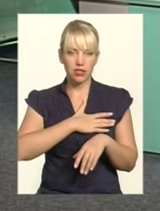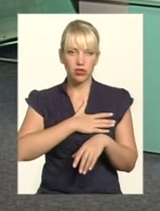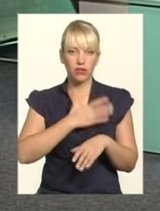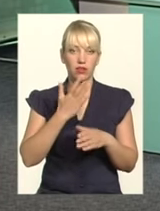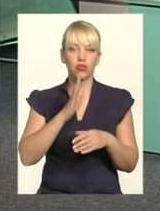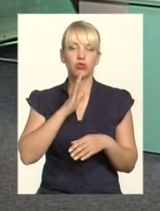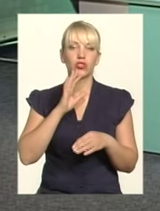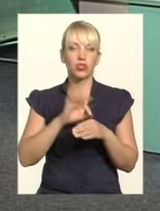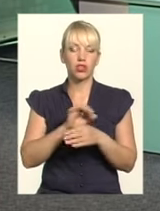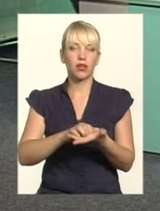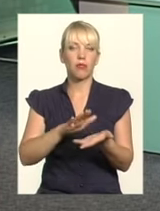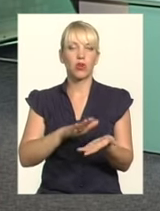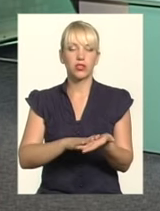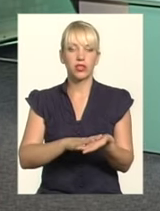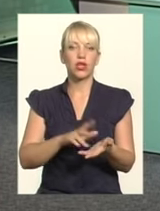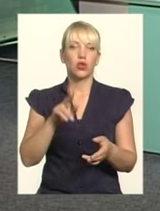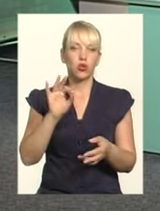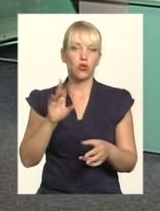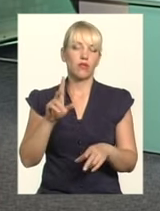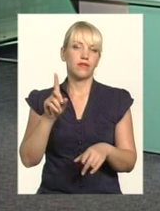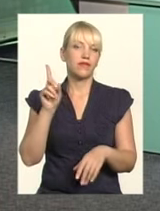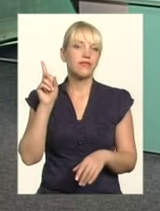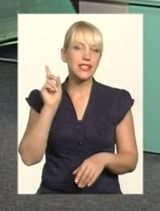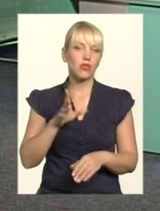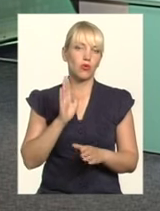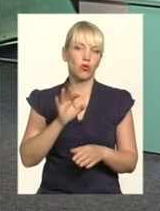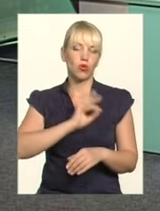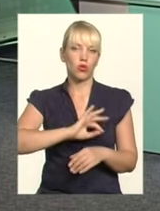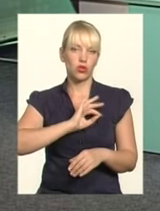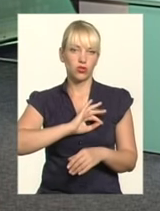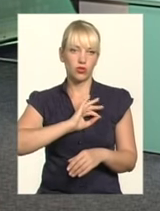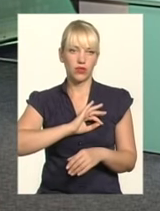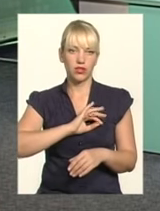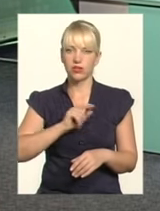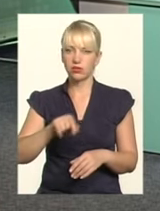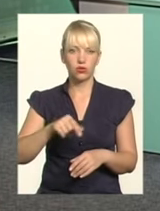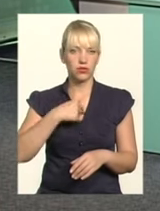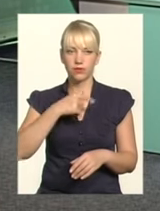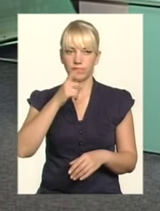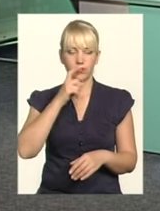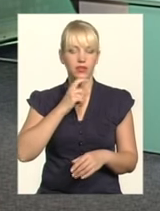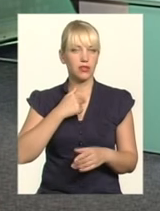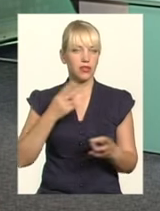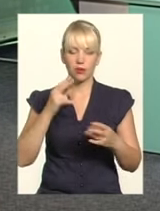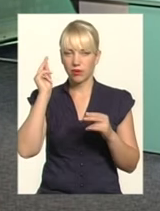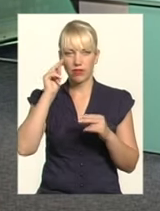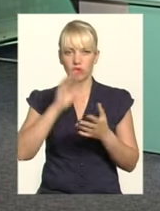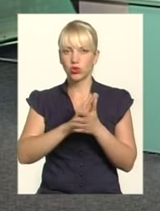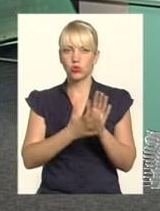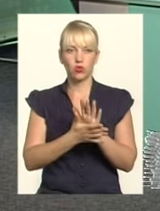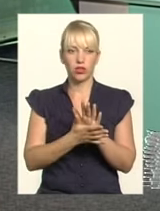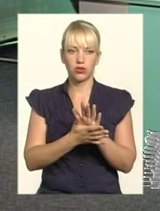зареєстрована, то вона все рівно буде користуватися правом. Ну, тут просто мені треба вивчити